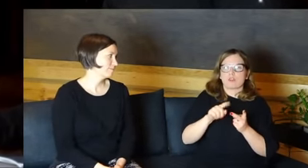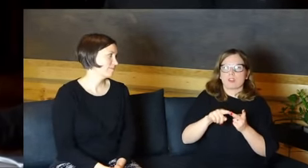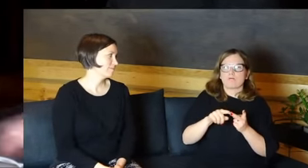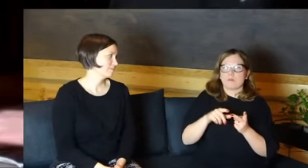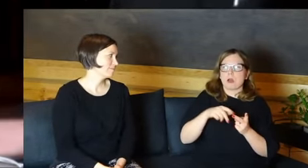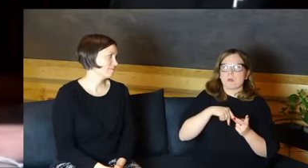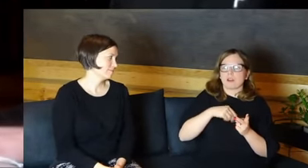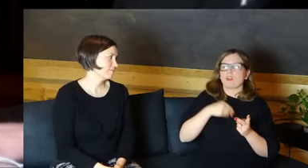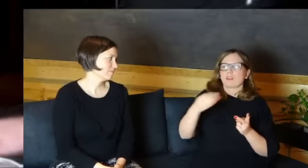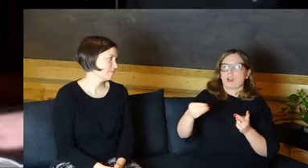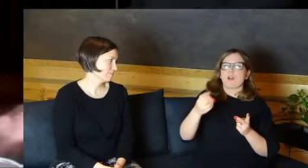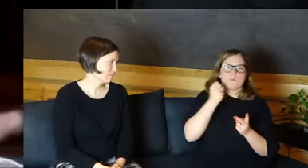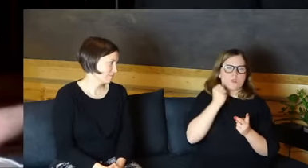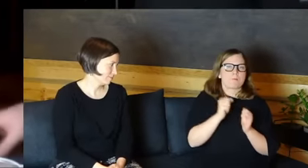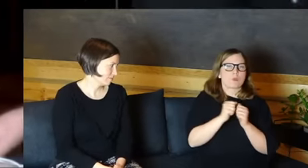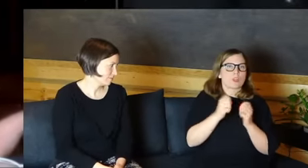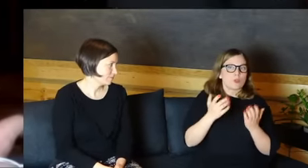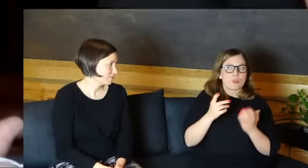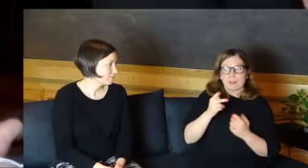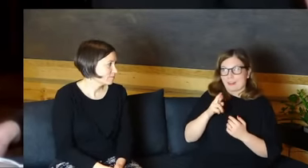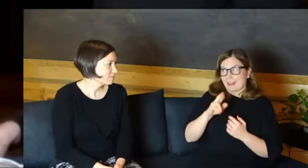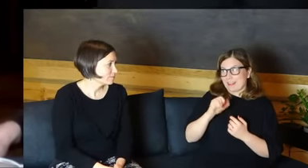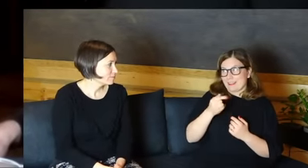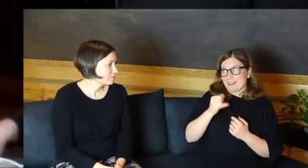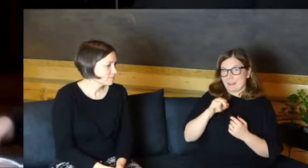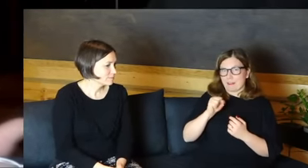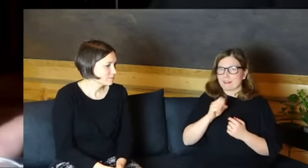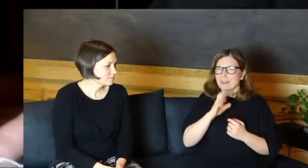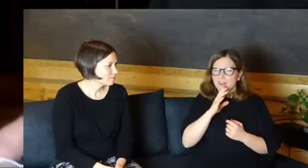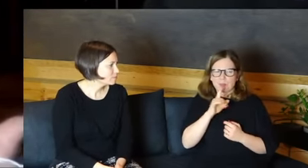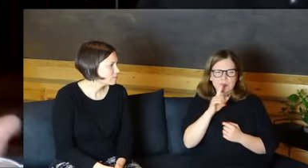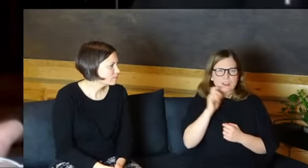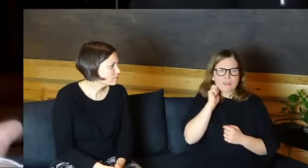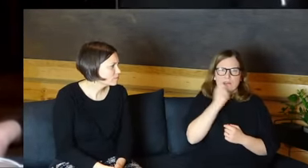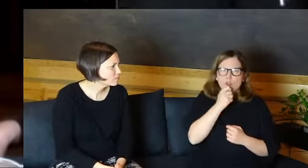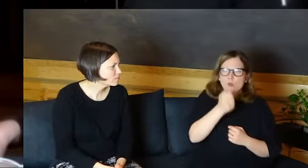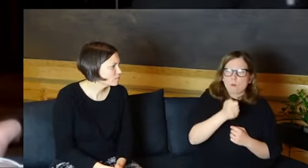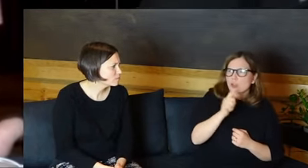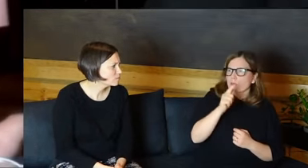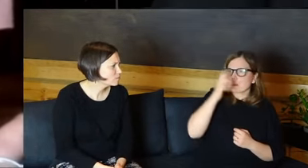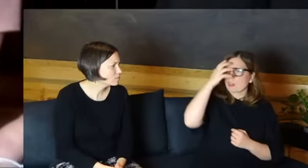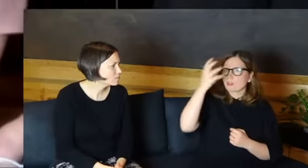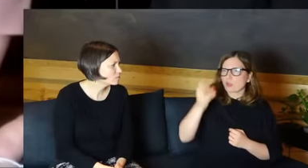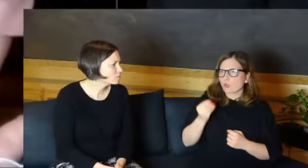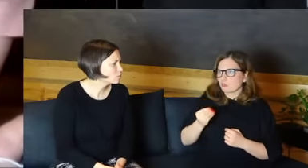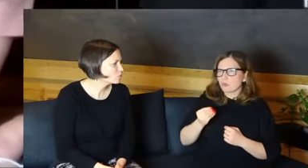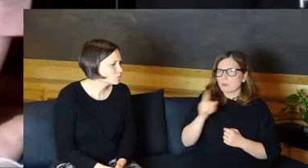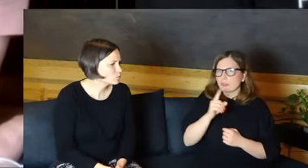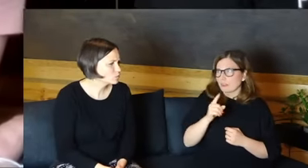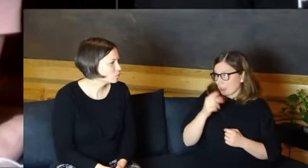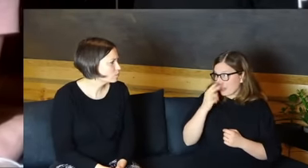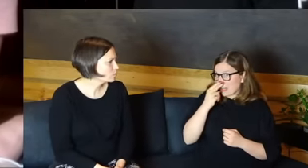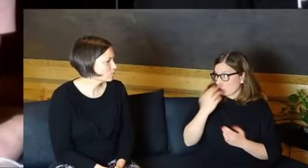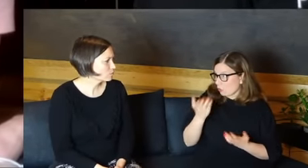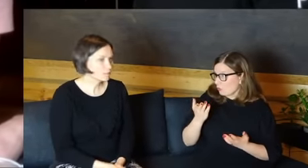kerrotko, että täällä on, missä sä näit sen joulupukin ja tontun? Onko täällä jotain Musta se meni tuolta ovelta